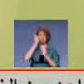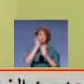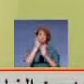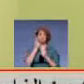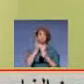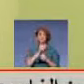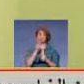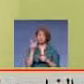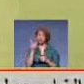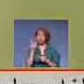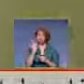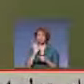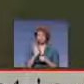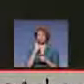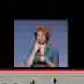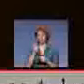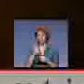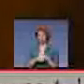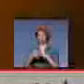صحه تابعونا الاسبوع القادم ان شاء الله